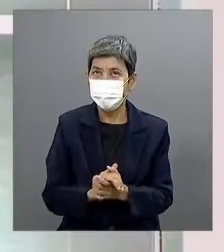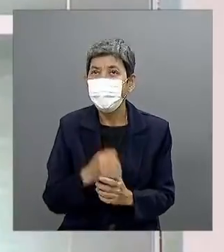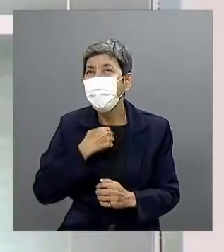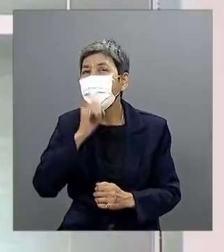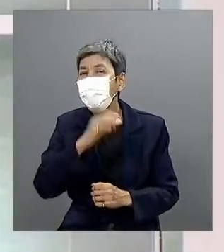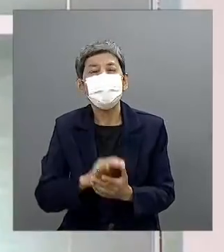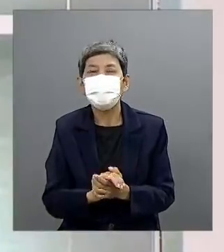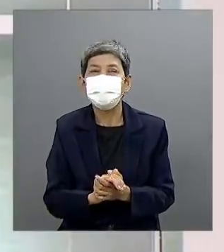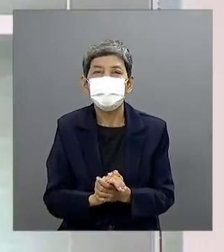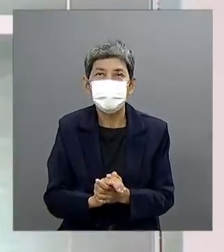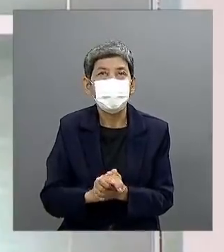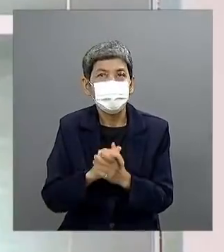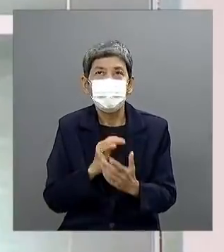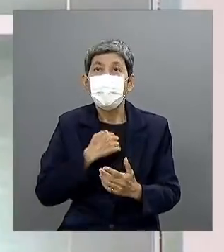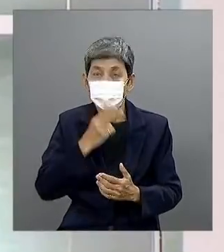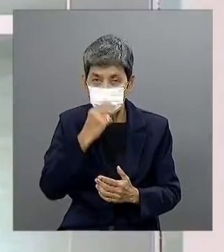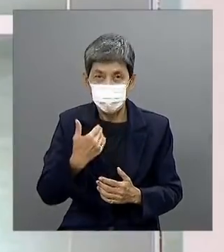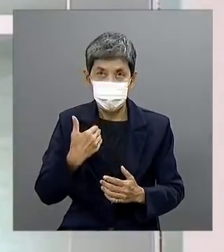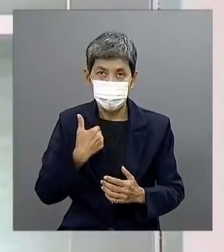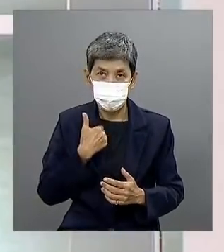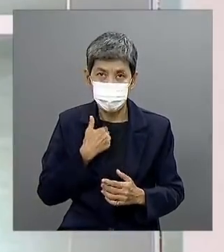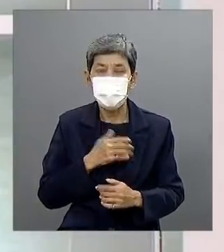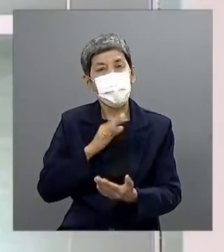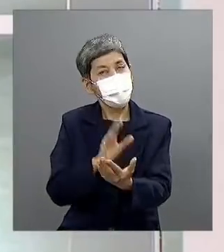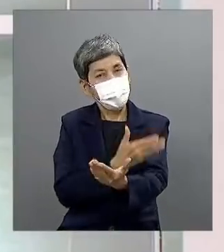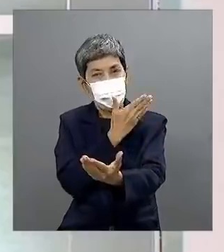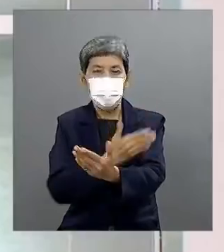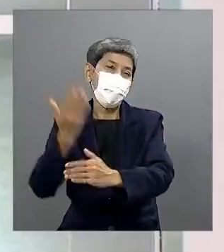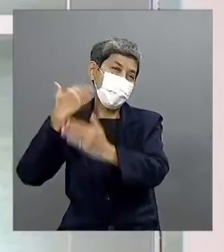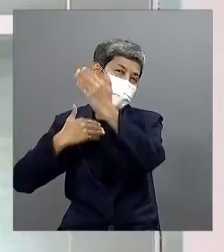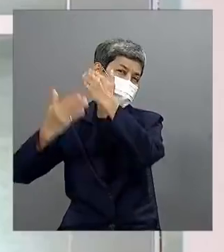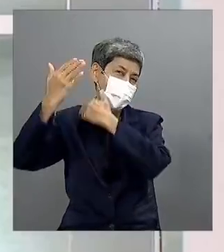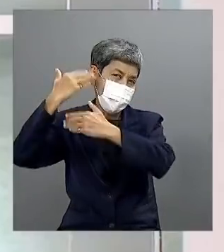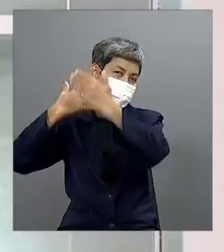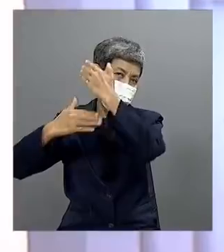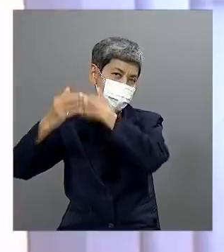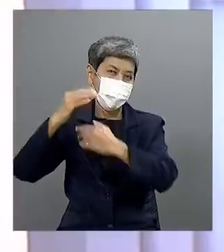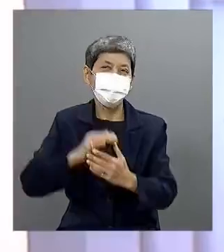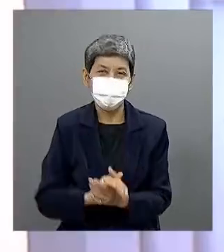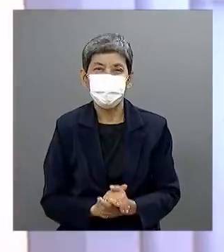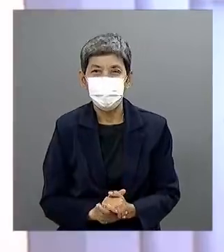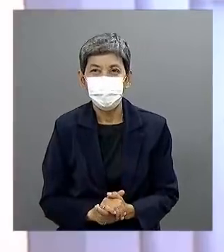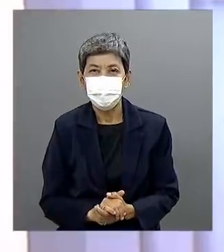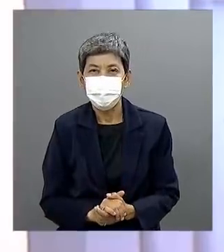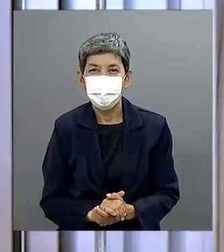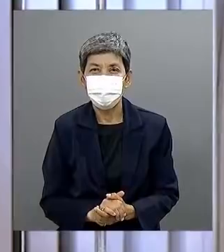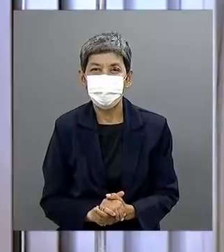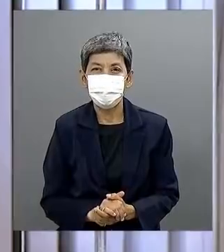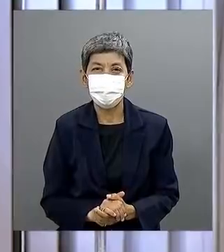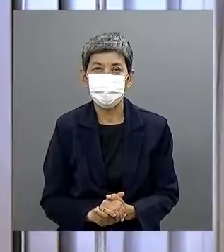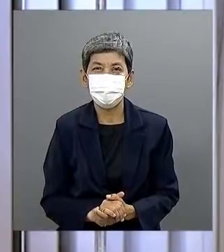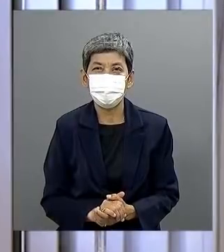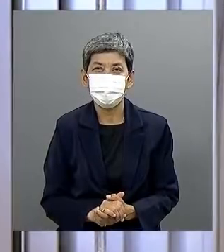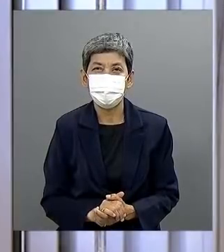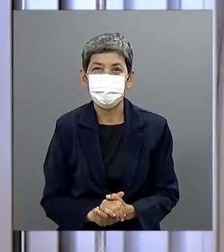ไม่ได้คุณสมวามีนิทานนมนานกาเล เ น ี่ยไม่ทันแล้วนะฮะไม่สามารถจะพูดได้อย่างเ